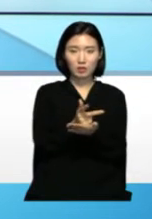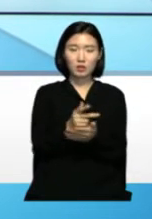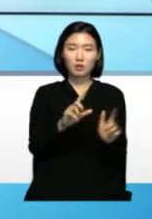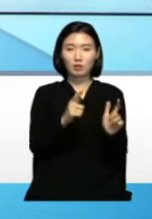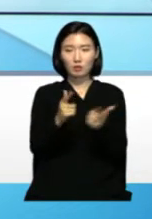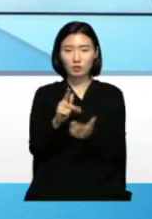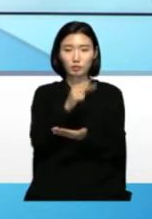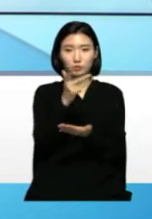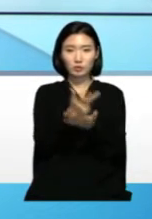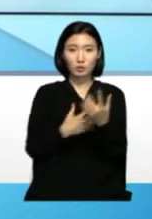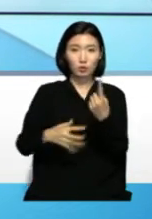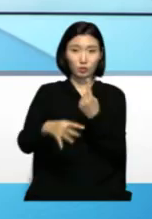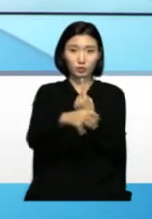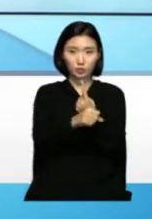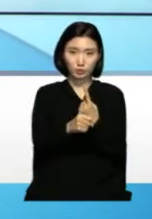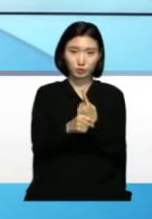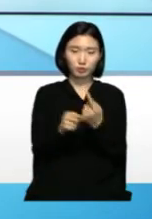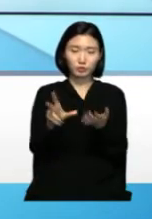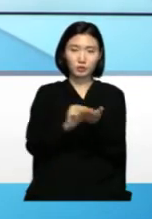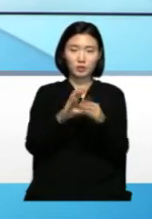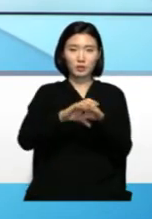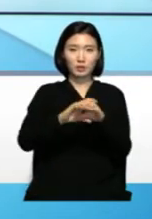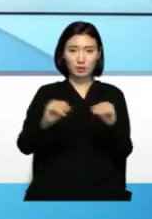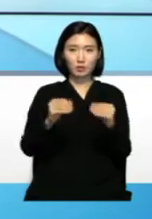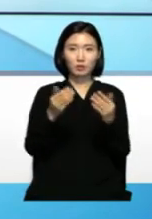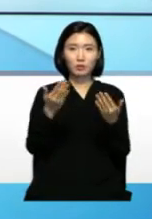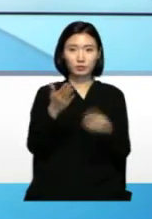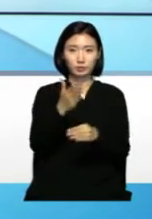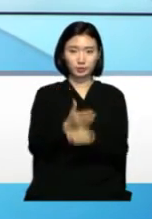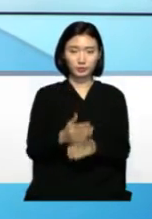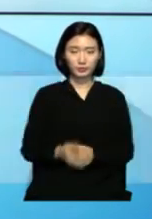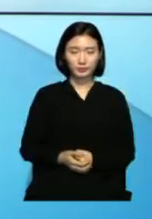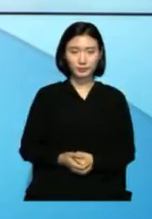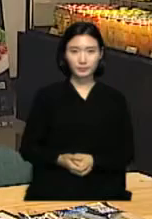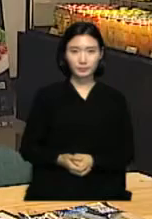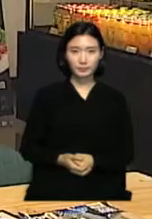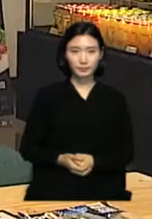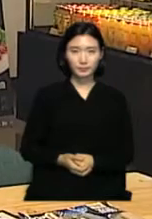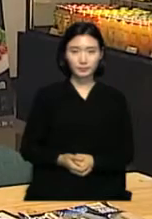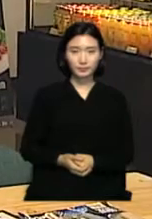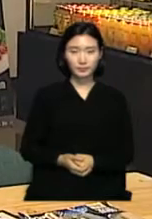공간 공유까지 주차 고민을 해결해주고 있습니다. 지역배 기자입니다.